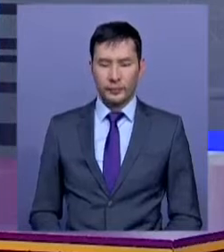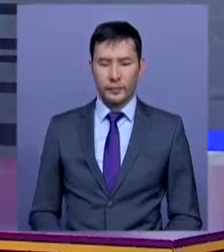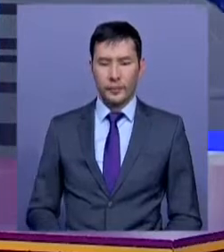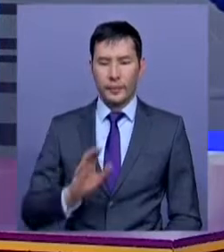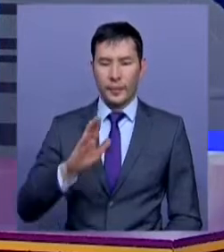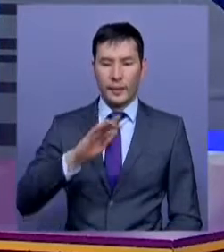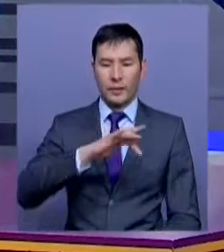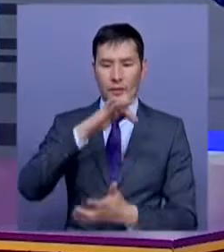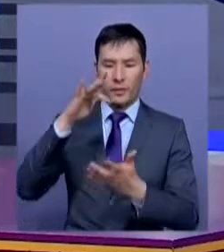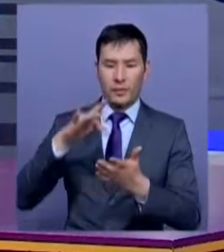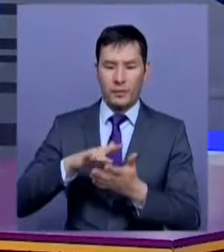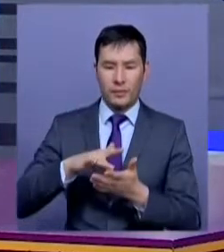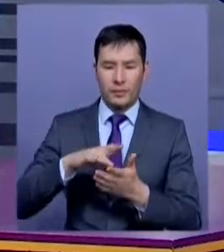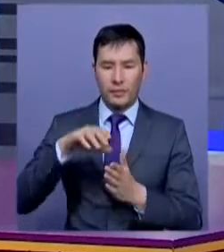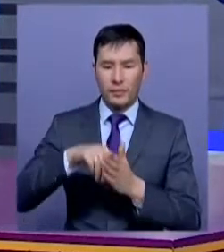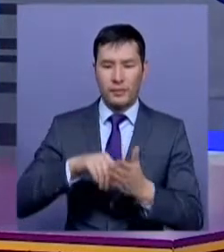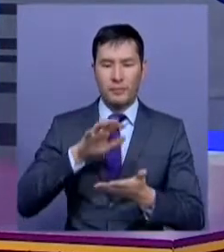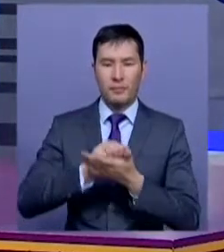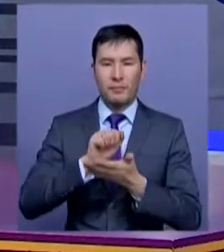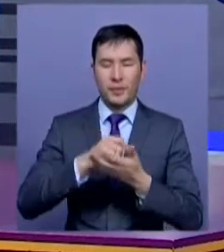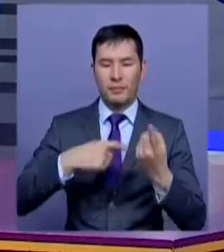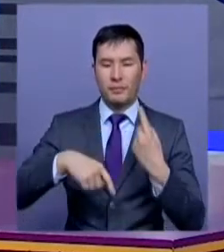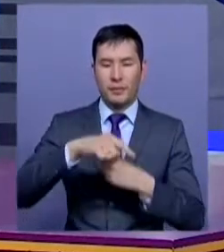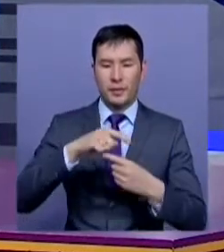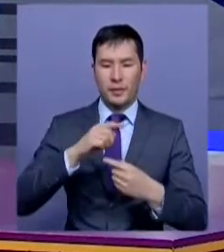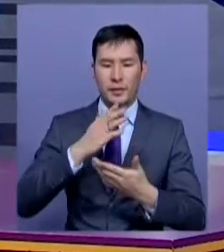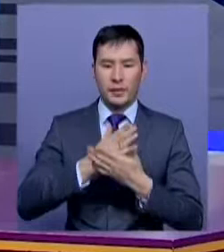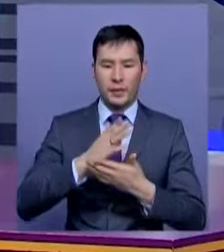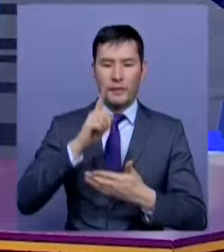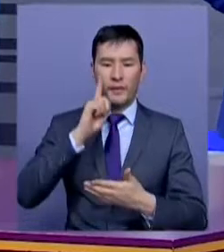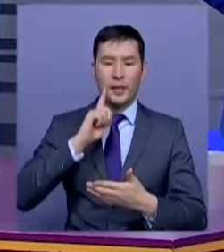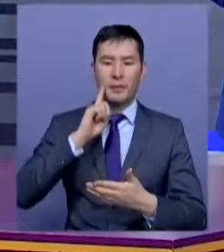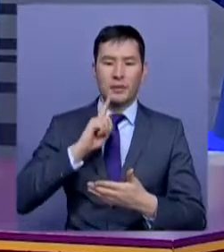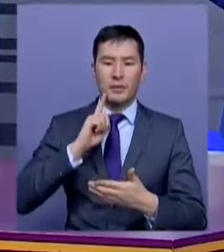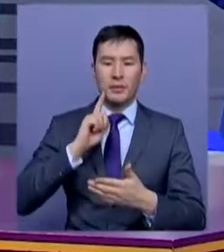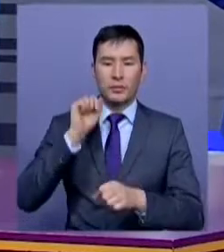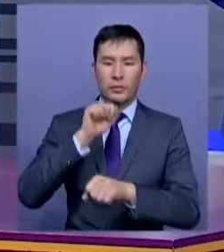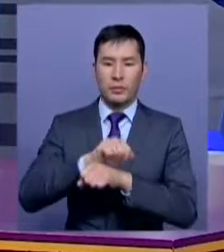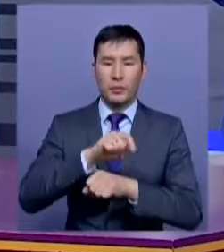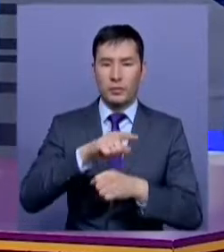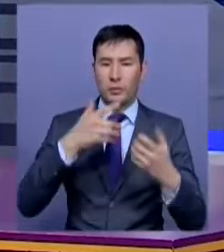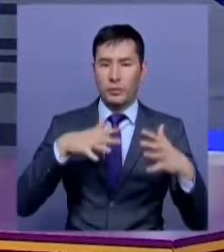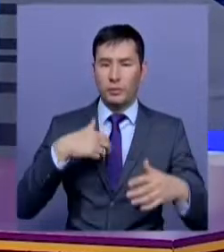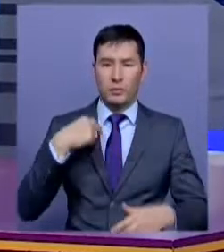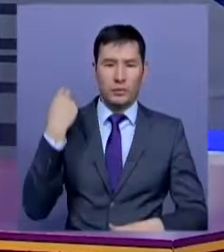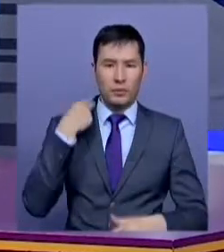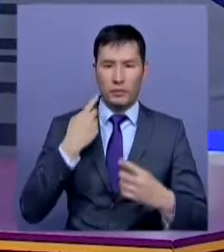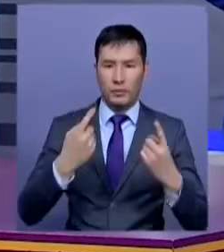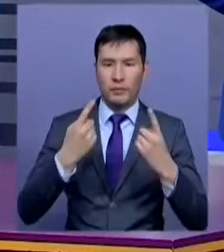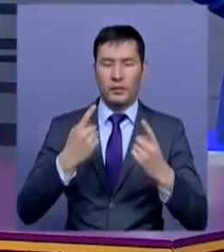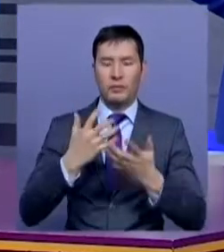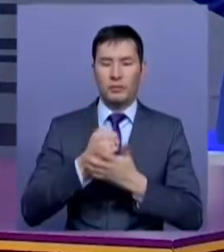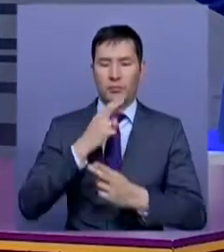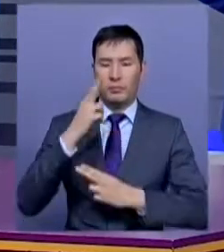Ал қалалық кәсіпкерлер карантинге байланысты уақыттық шектеумен келіспей отыр. Әбден шығынға баттық деп наразылық білдірген олар